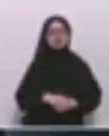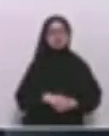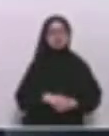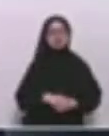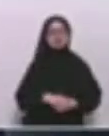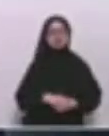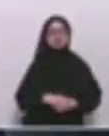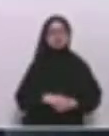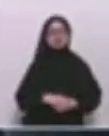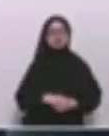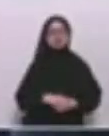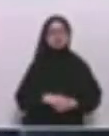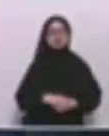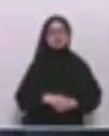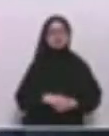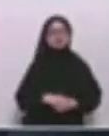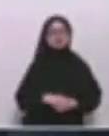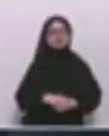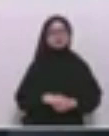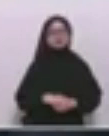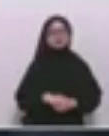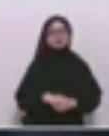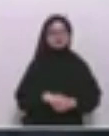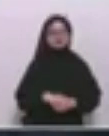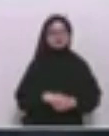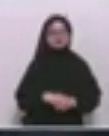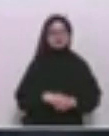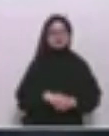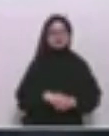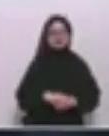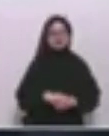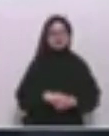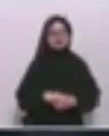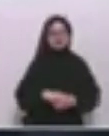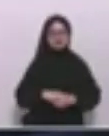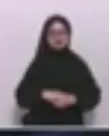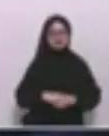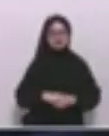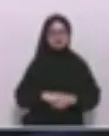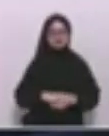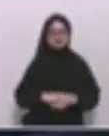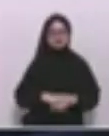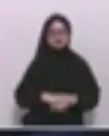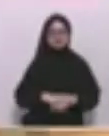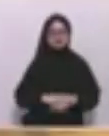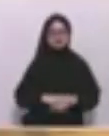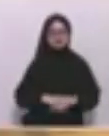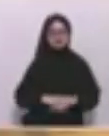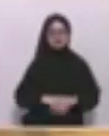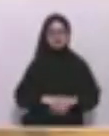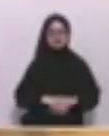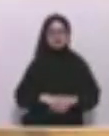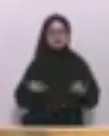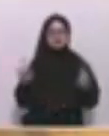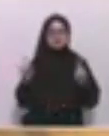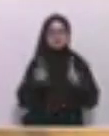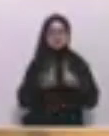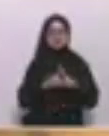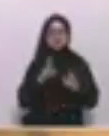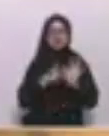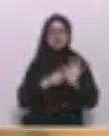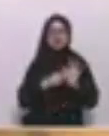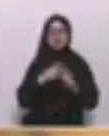silakan baik Makasih ini Adinda saya ini pasangan nomor